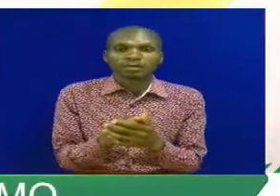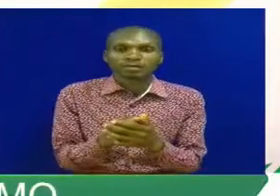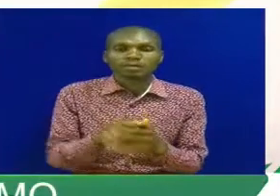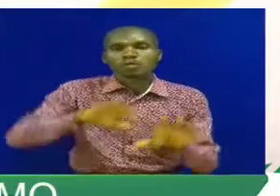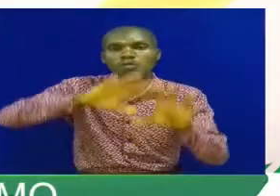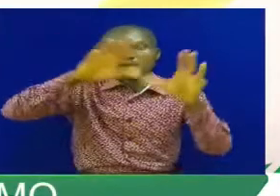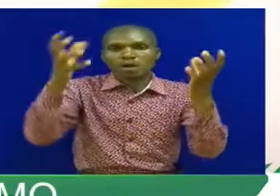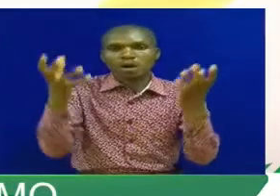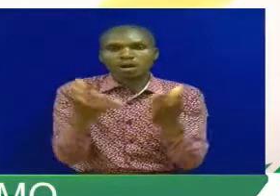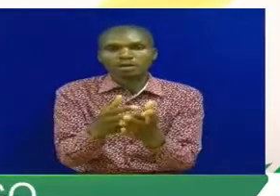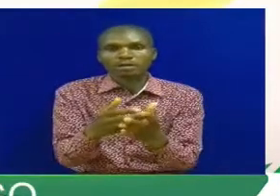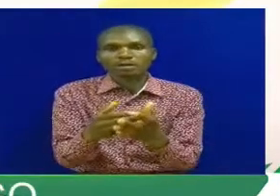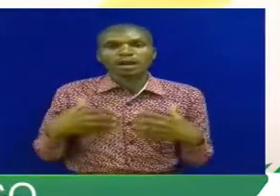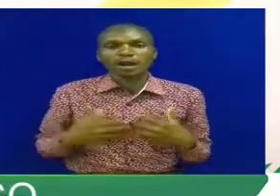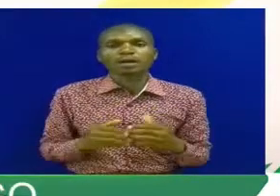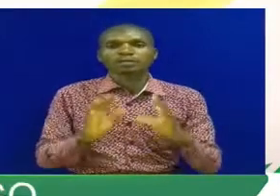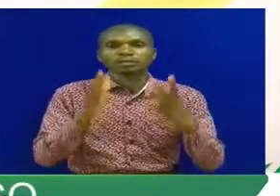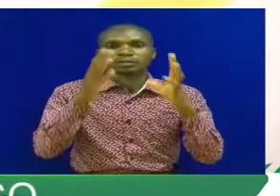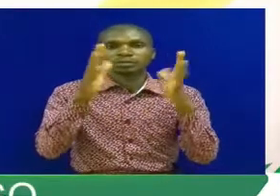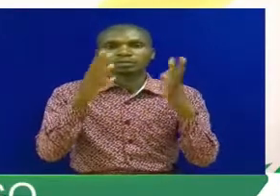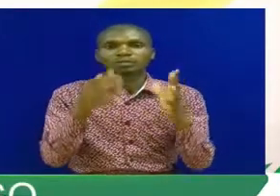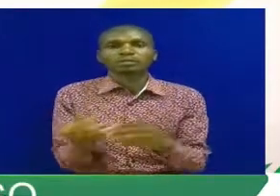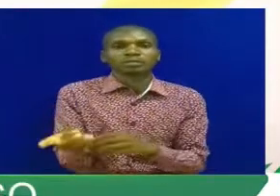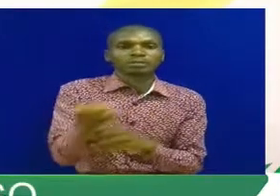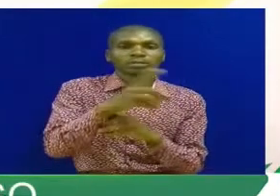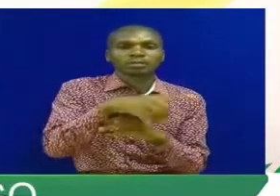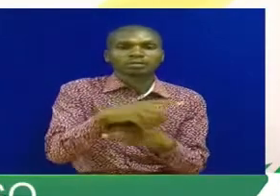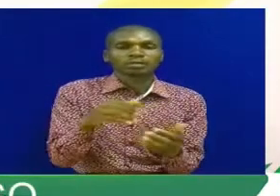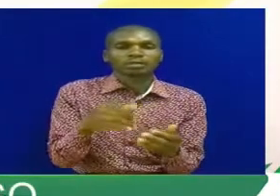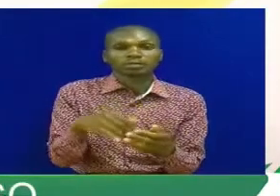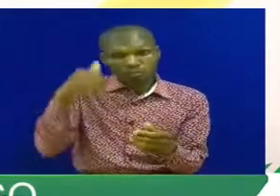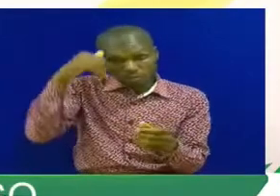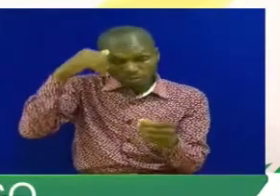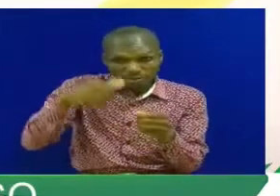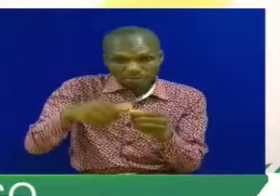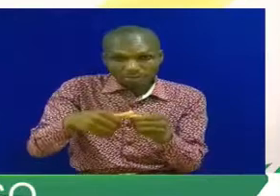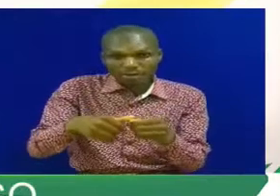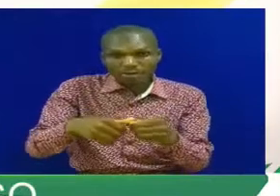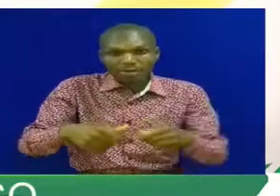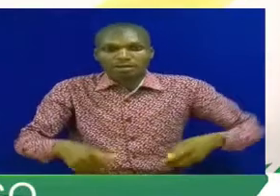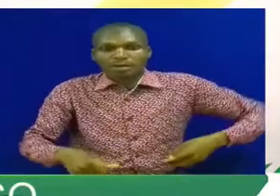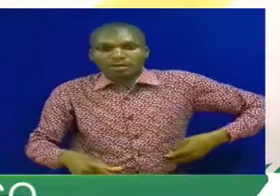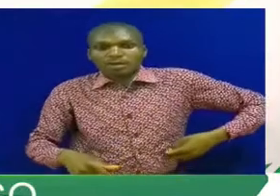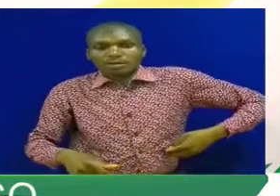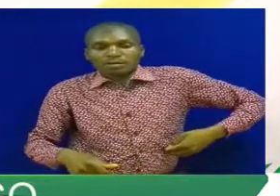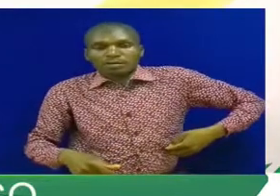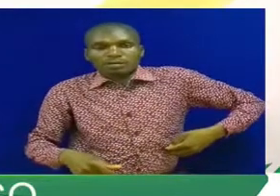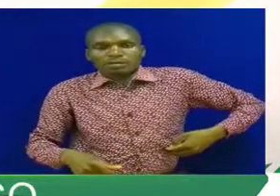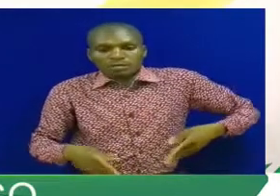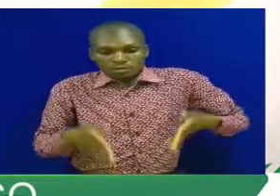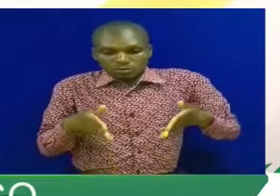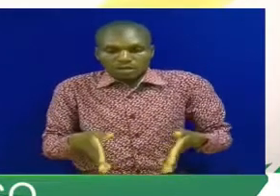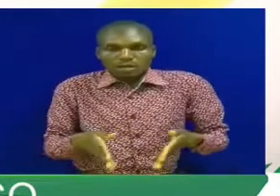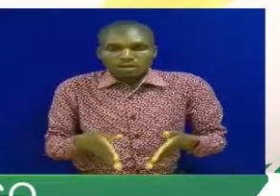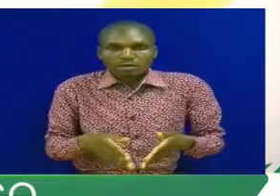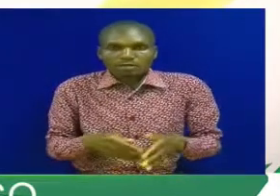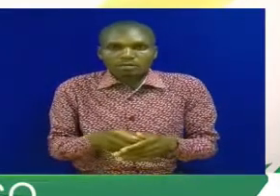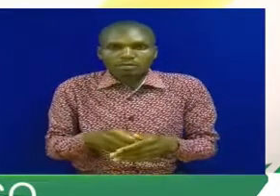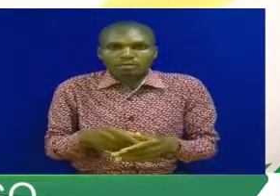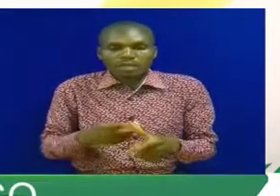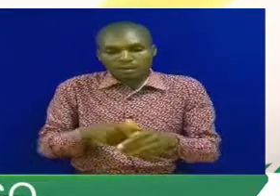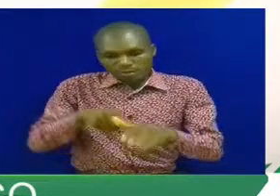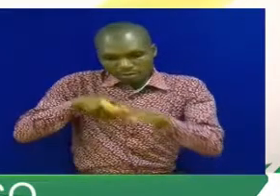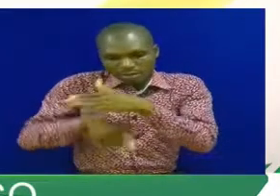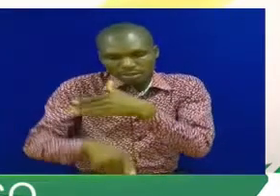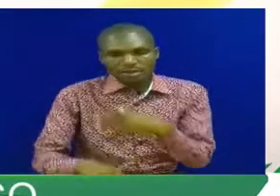insengi mara nyarke wajengera li tugo liye ebi kuinyora enyigo hose li tugo li enyigo asabanto li tugo lara bagenda wekasi nyagitali